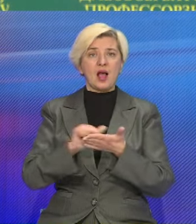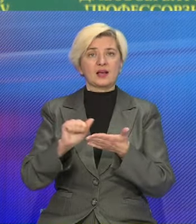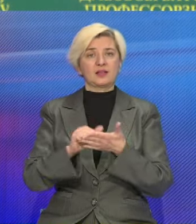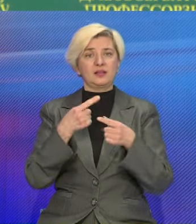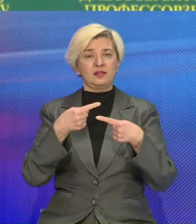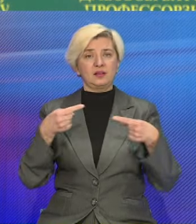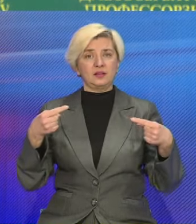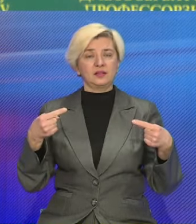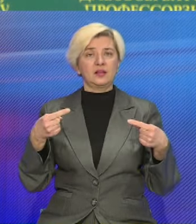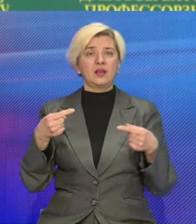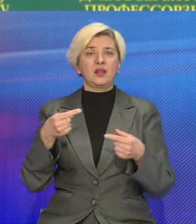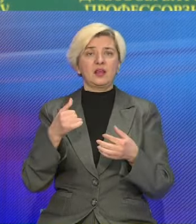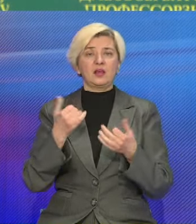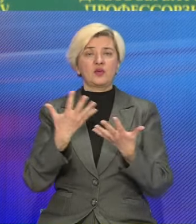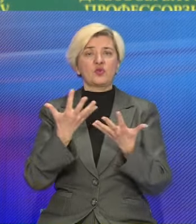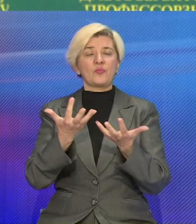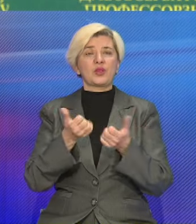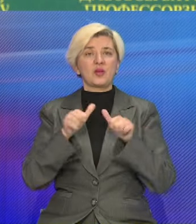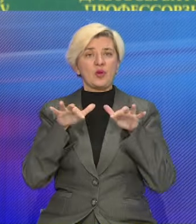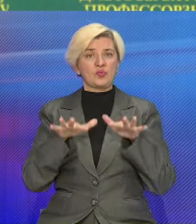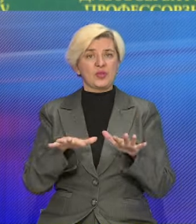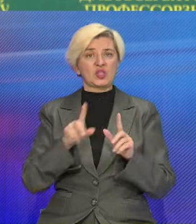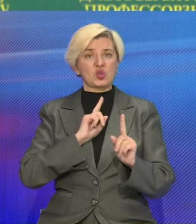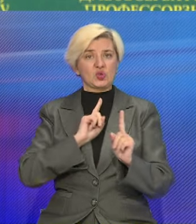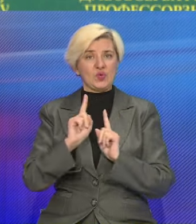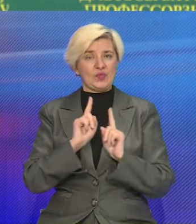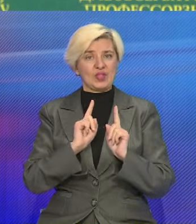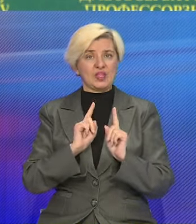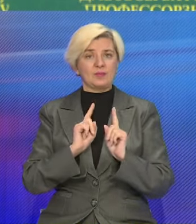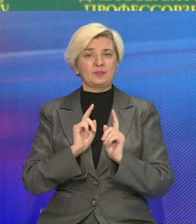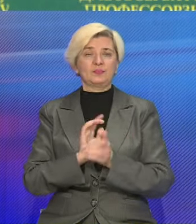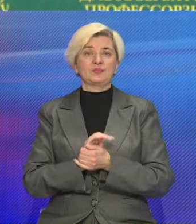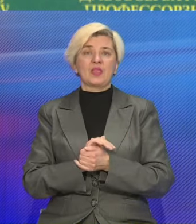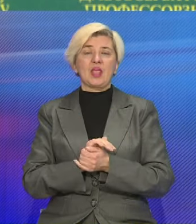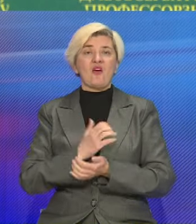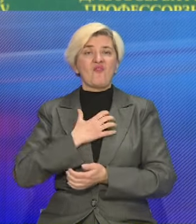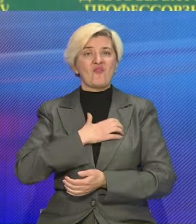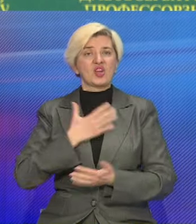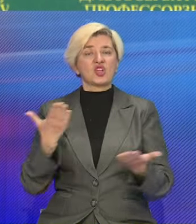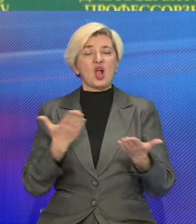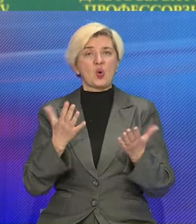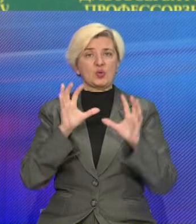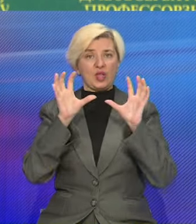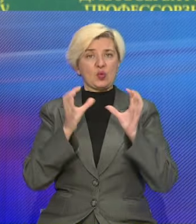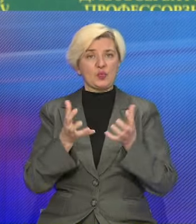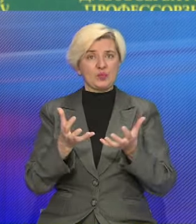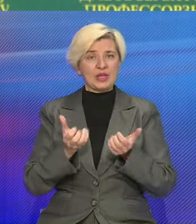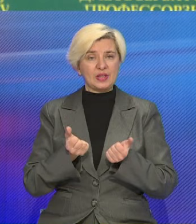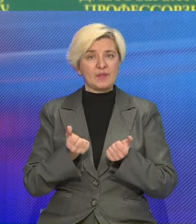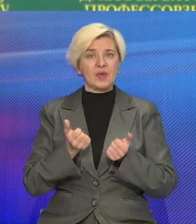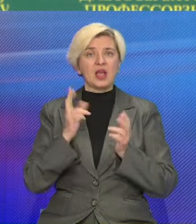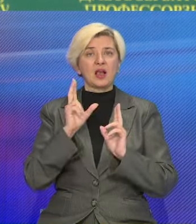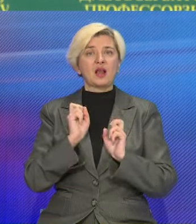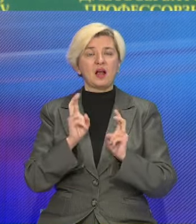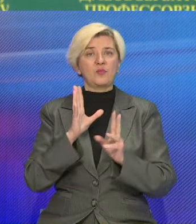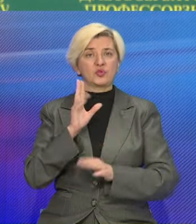територію приймають містні совіти. Тобто важливість, який закон ми приймем, як він буде працювати на території,